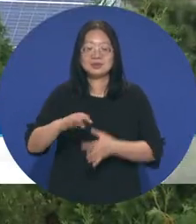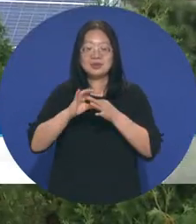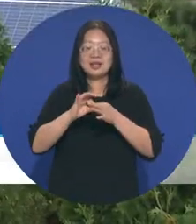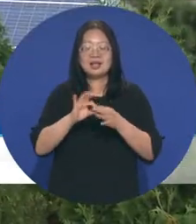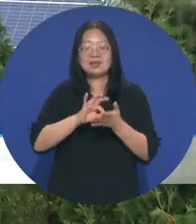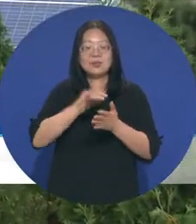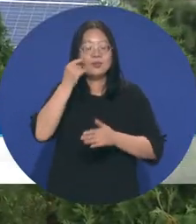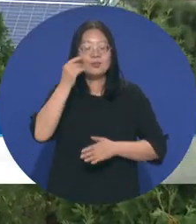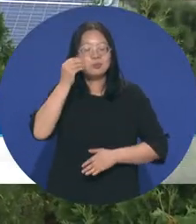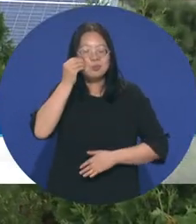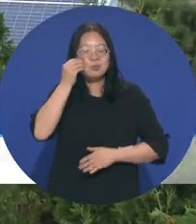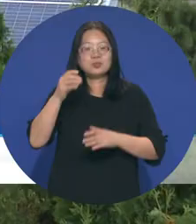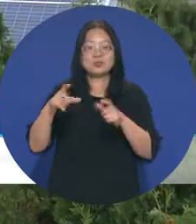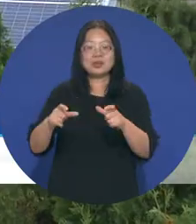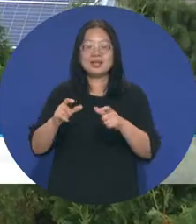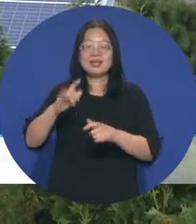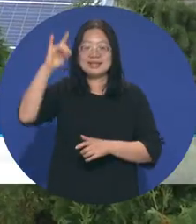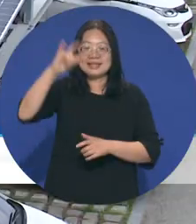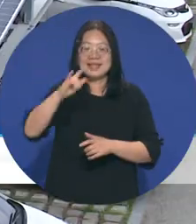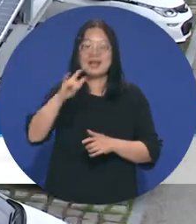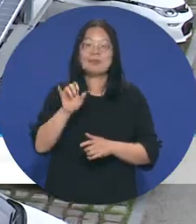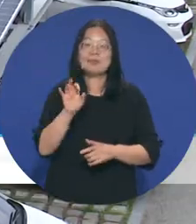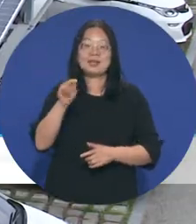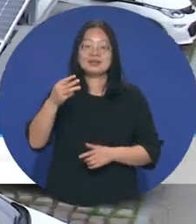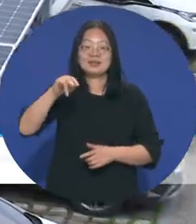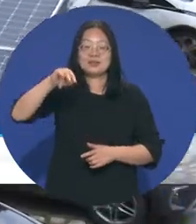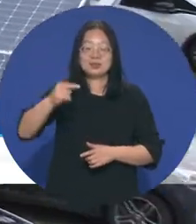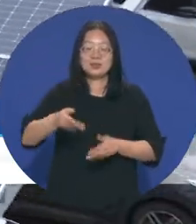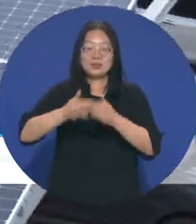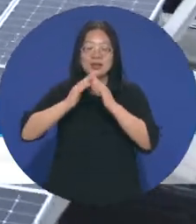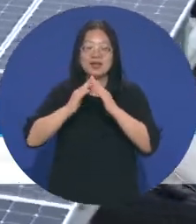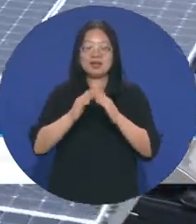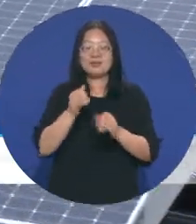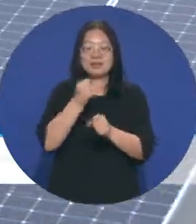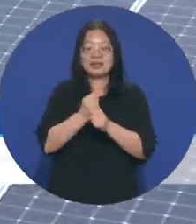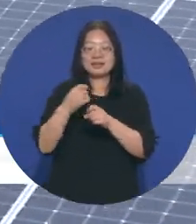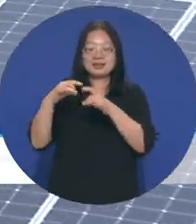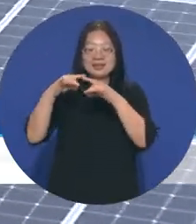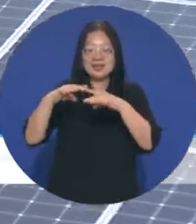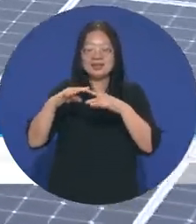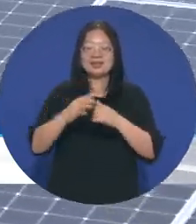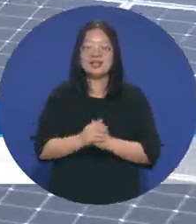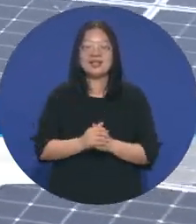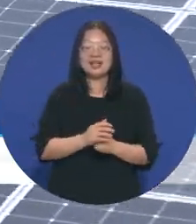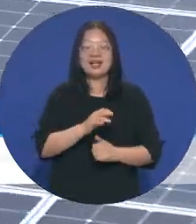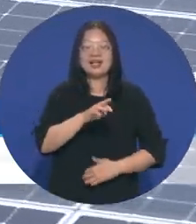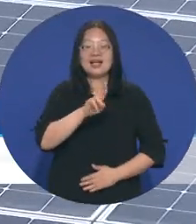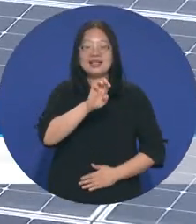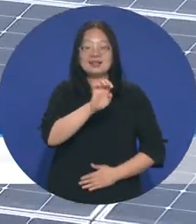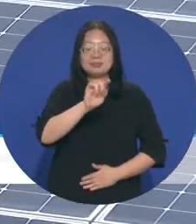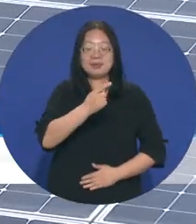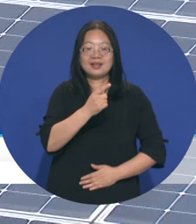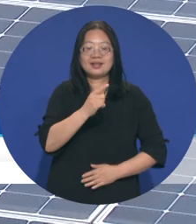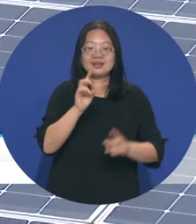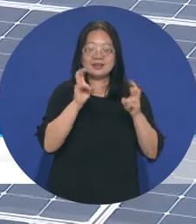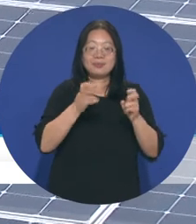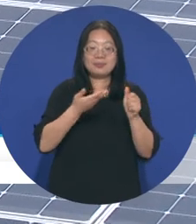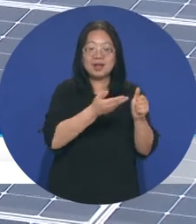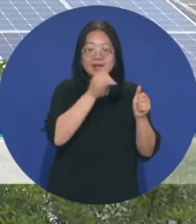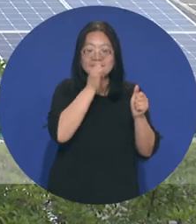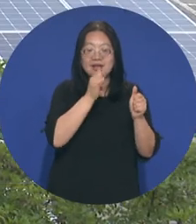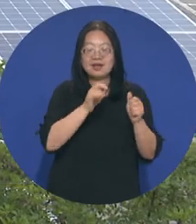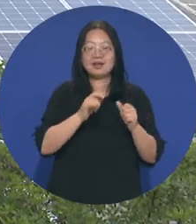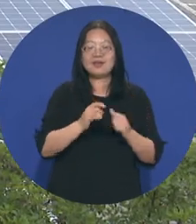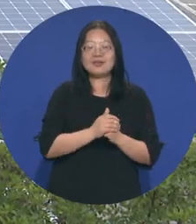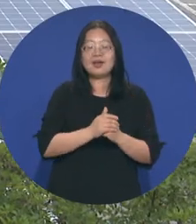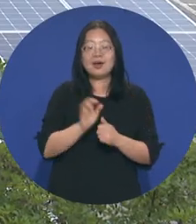도내 미활용 국공유지에 태양광 발전소를 설치하고 생산 전력은 아리백 기업에 공급하면서 발전 수익 일부를